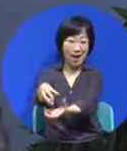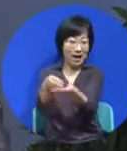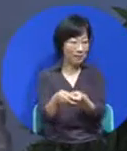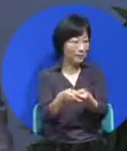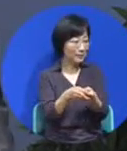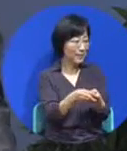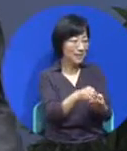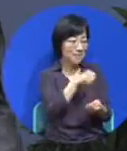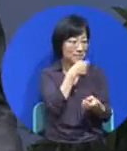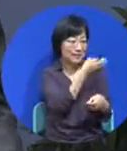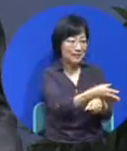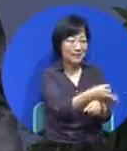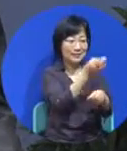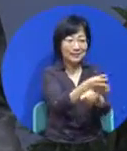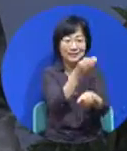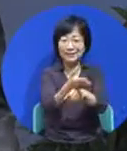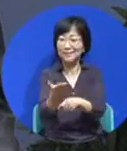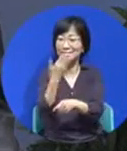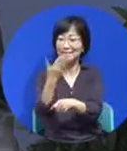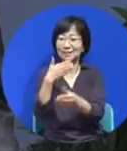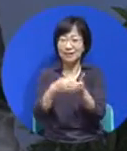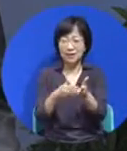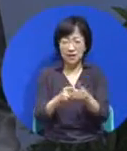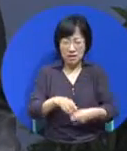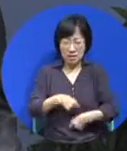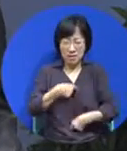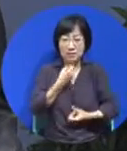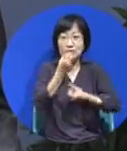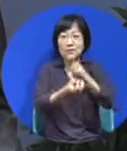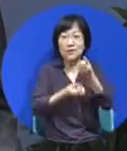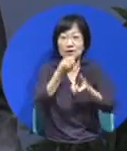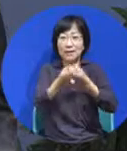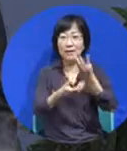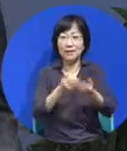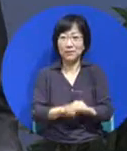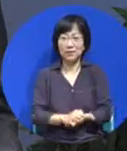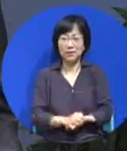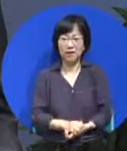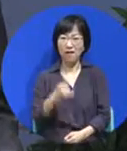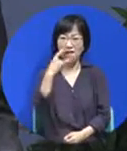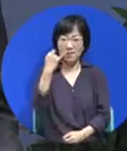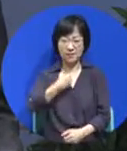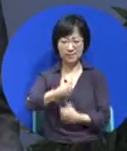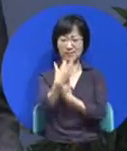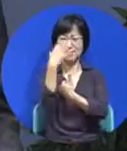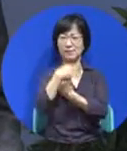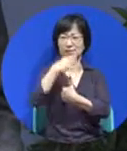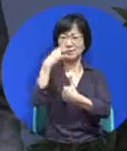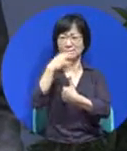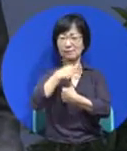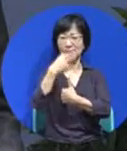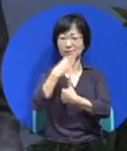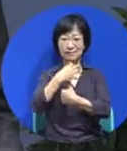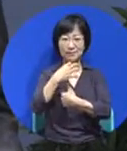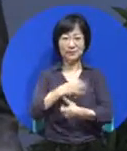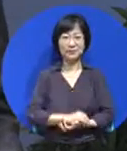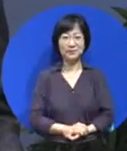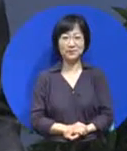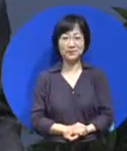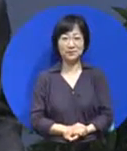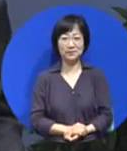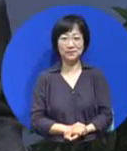the truth. I found the money and I bought all the snacks. 그러니까 막 책망을 하는 거예요. And then she rebuked me. 우리